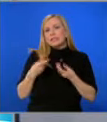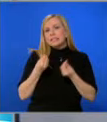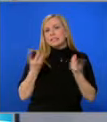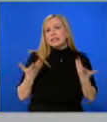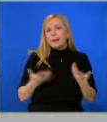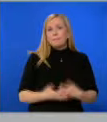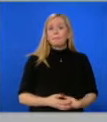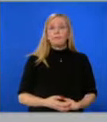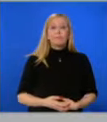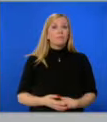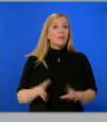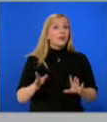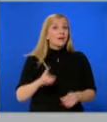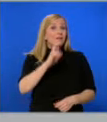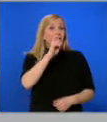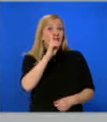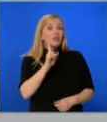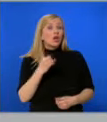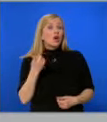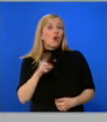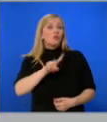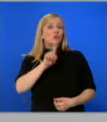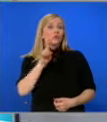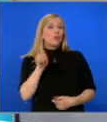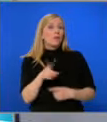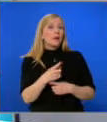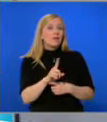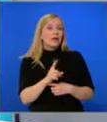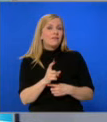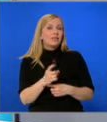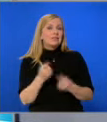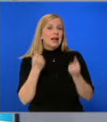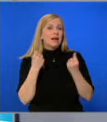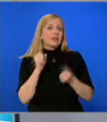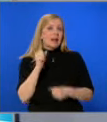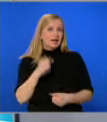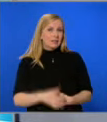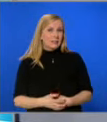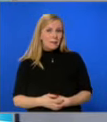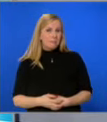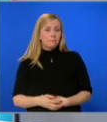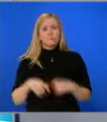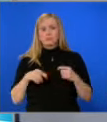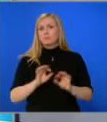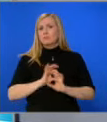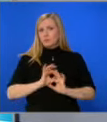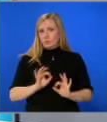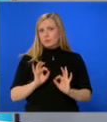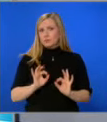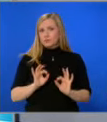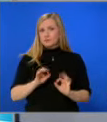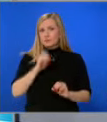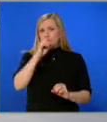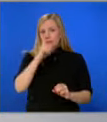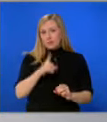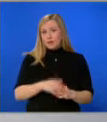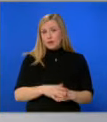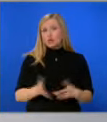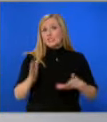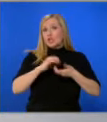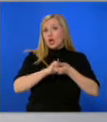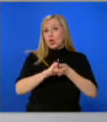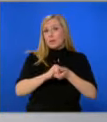ли е на всички кой ще нас. Управлява здравната каса в този смисъл? Това също е важно. Това е изключително важно. Между другото, с глобката и